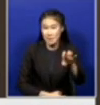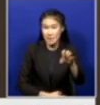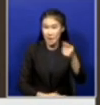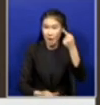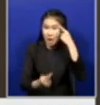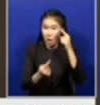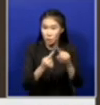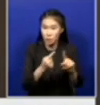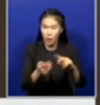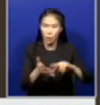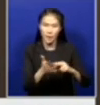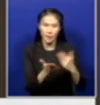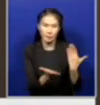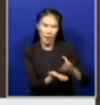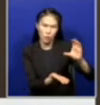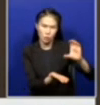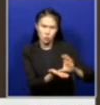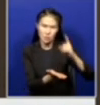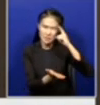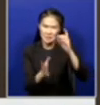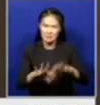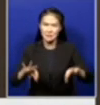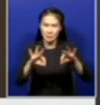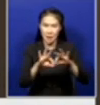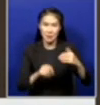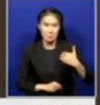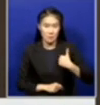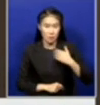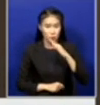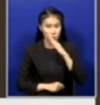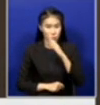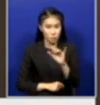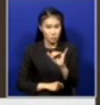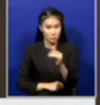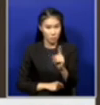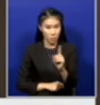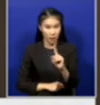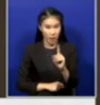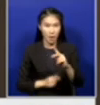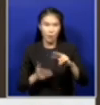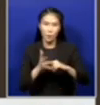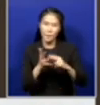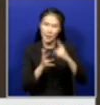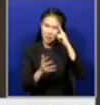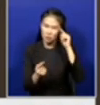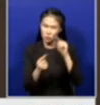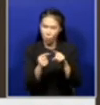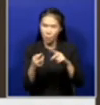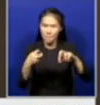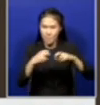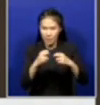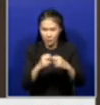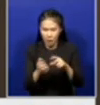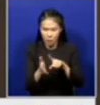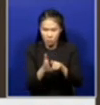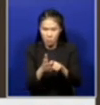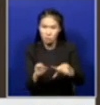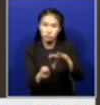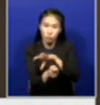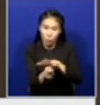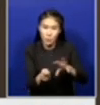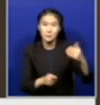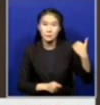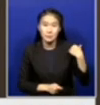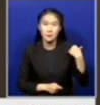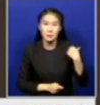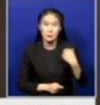เงินทุนนั้นนะเป็นเรื่องที่มีความจำเป็นโดยเฉพาะอย่างยิ่งในภาวะวิกฤตในขณะนี้นะฮะรั